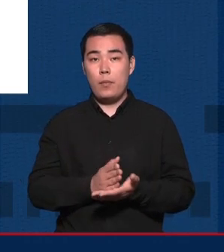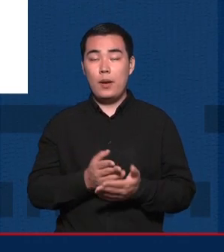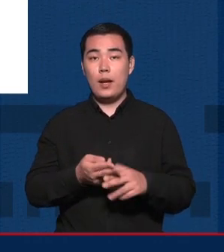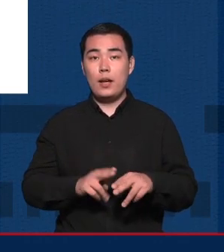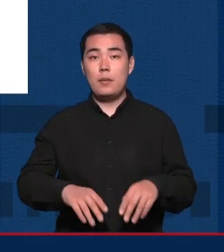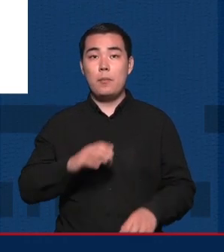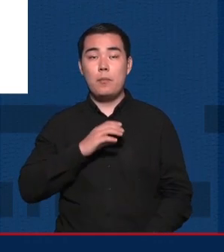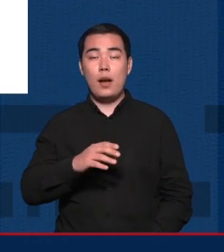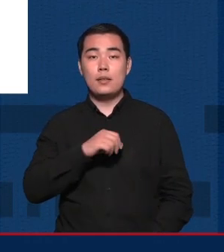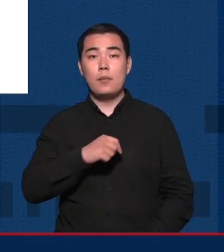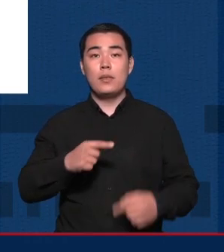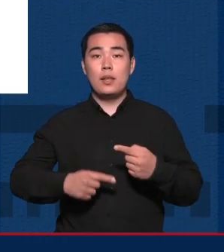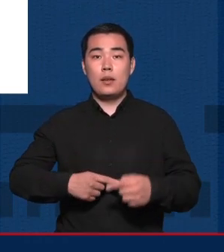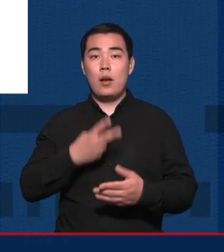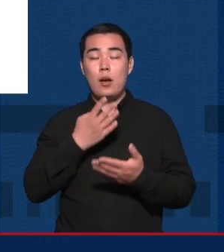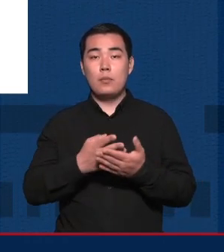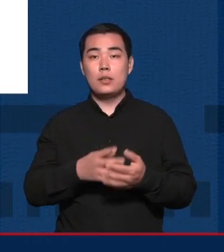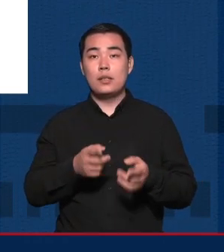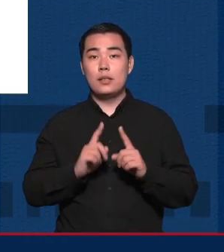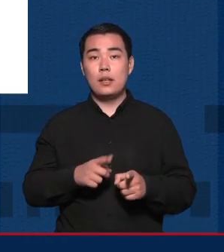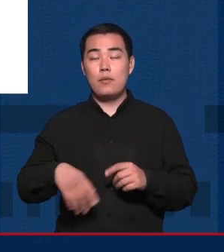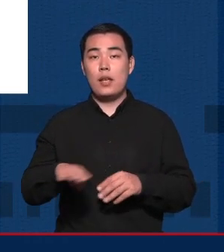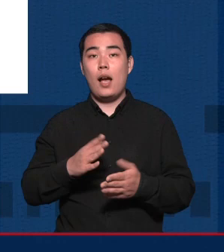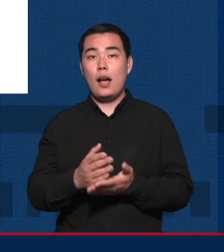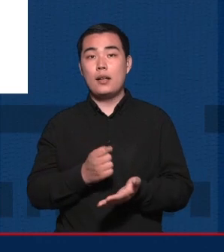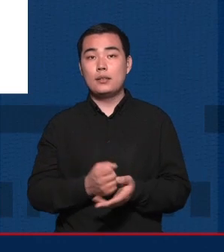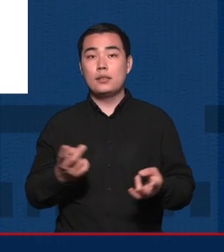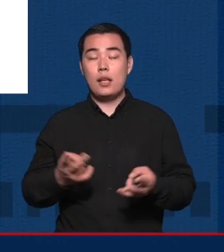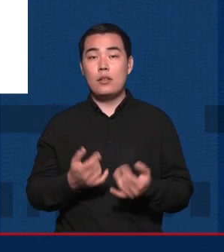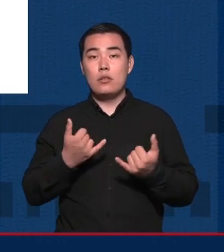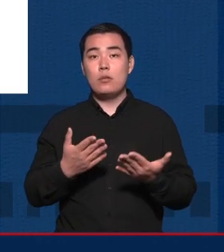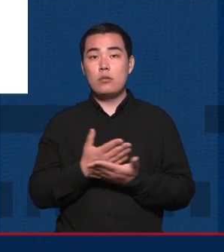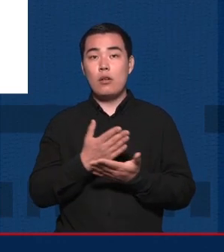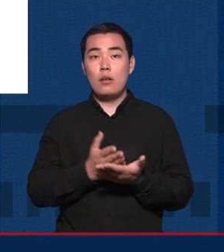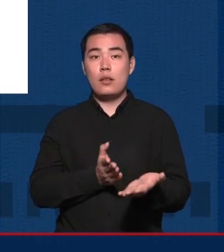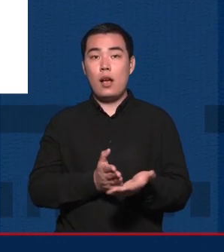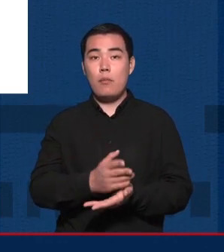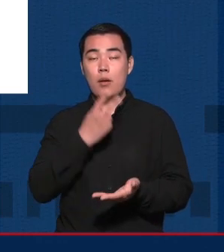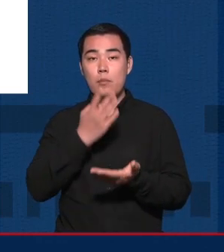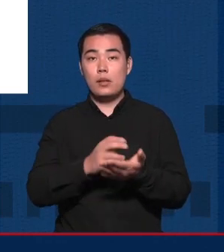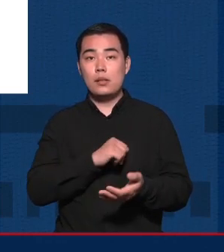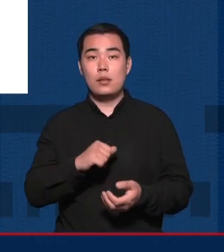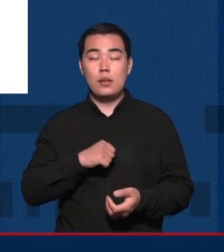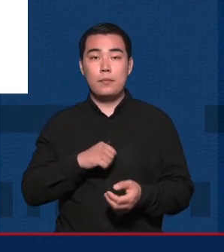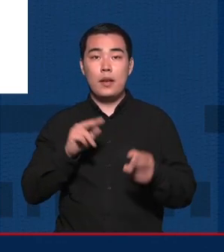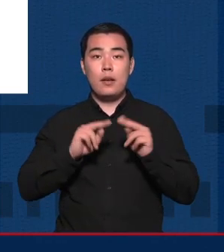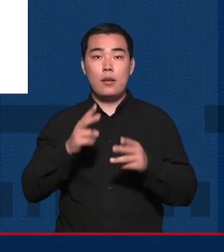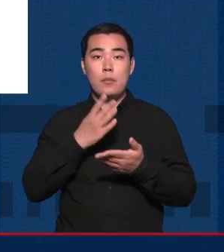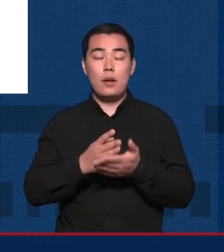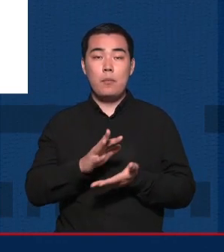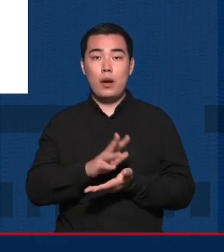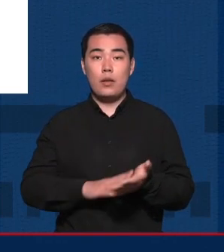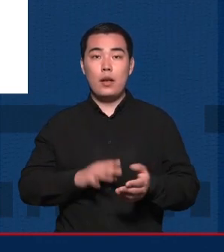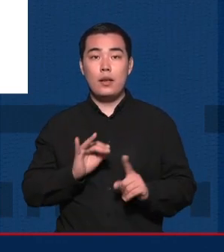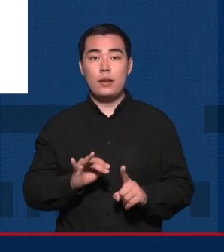оның бай шежіресі мен ағартушылық дәстүрін барынша сақтауымыз қажет. Бүгінгі ақпарат саласының өкілдері осы сабақтастықты лайықты жалғастырып,